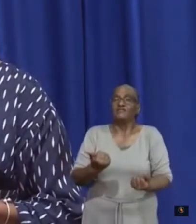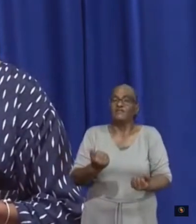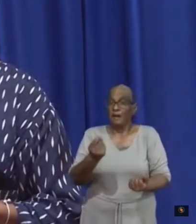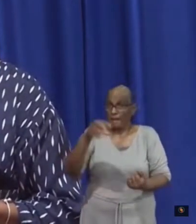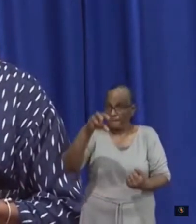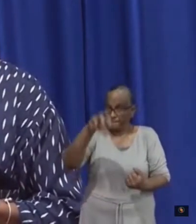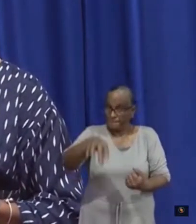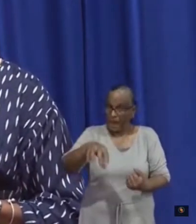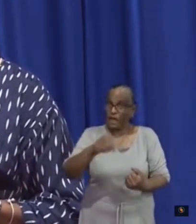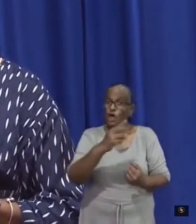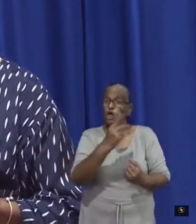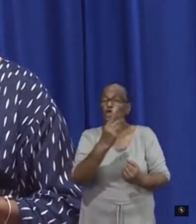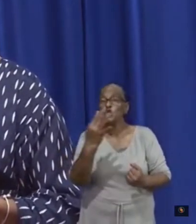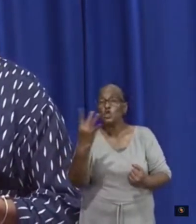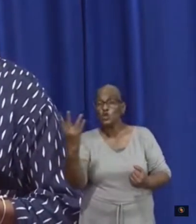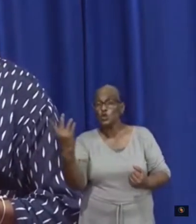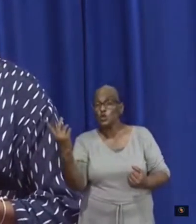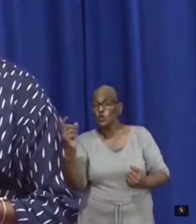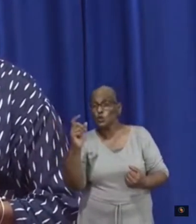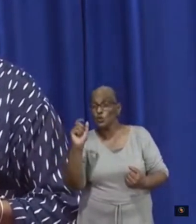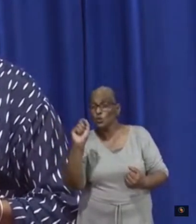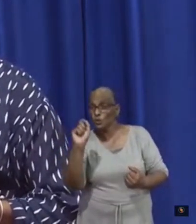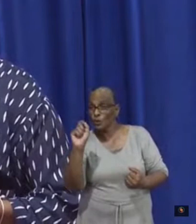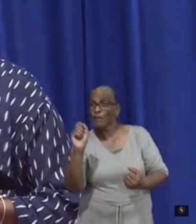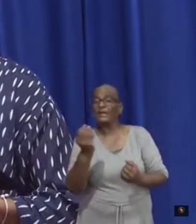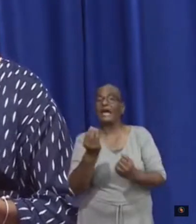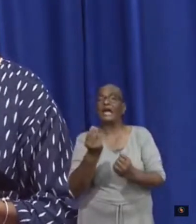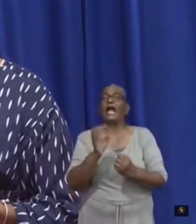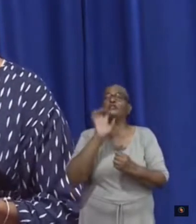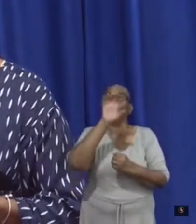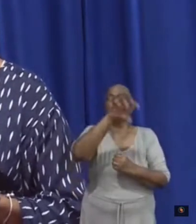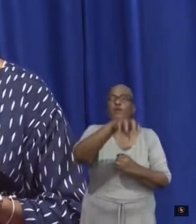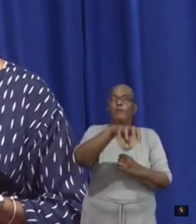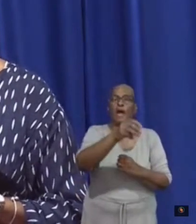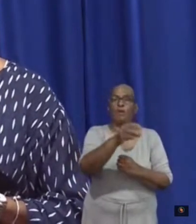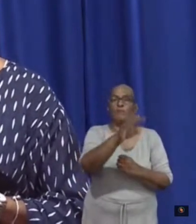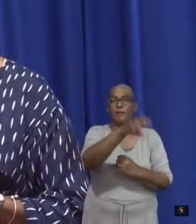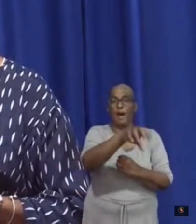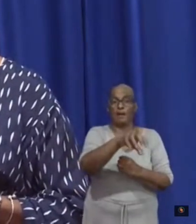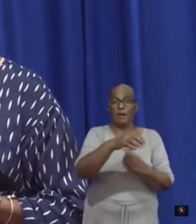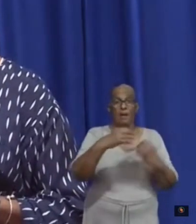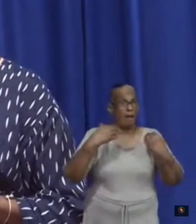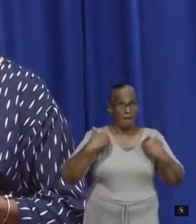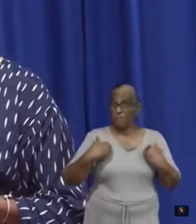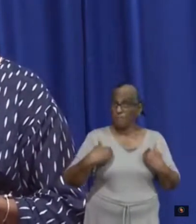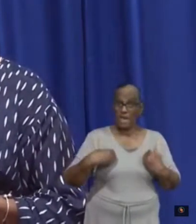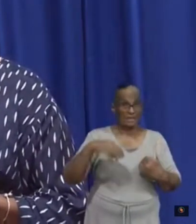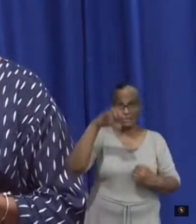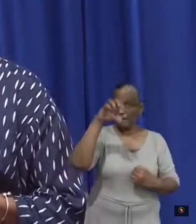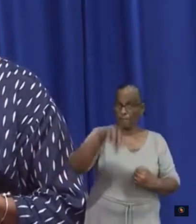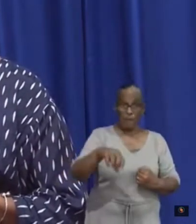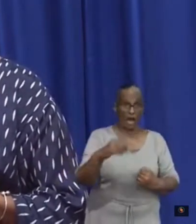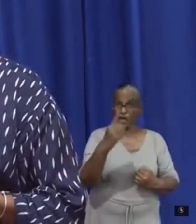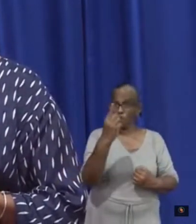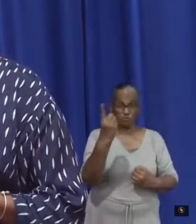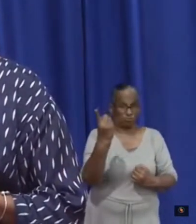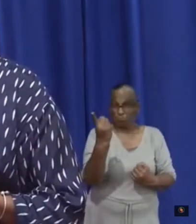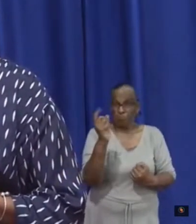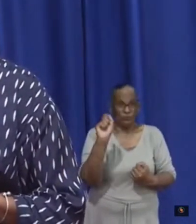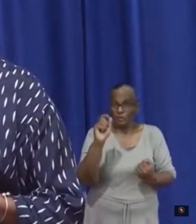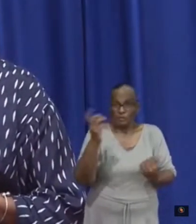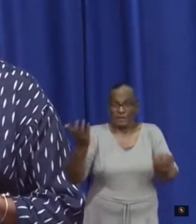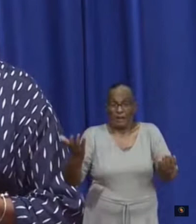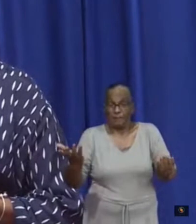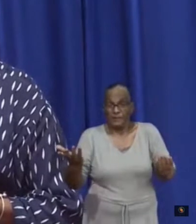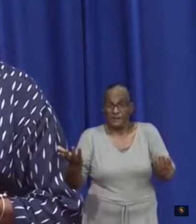kunnen overgaan tot het overmaken van de gelden. De mensen die geen bankrekeningnummer hebben, hoeven niet bang te zijn,